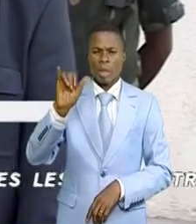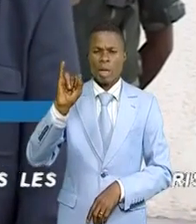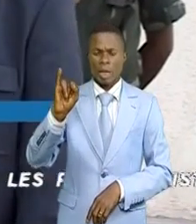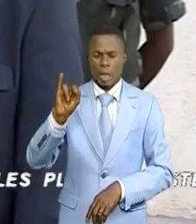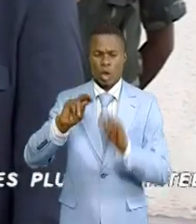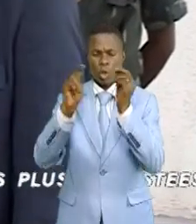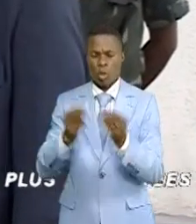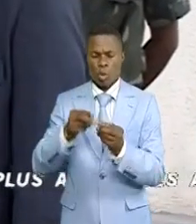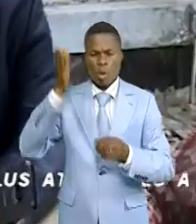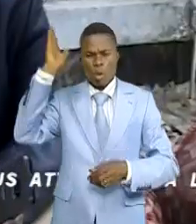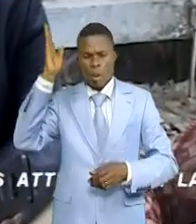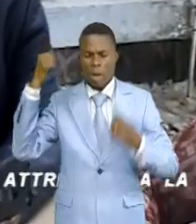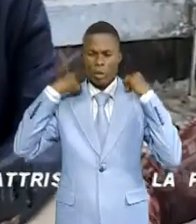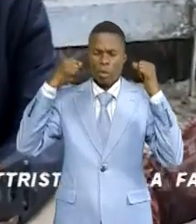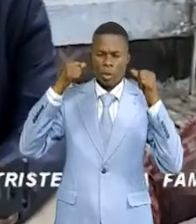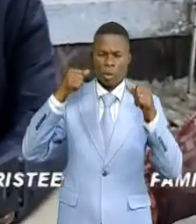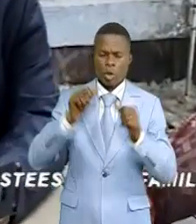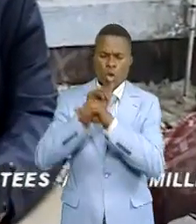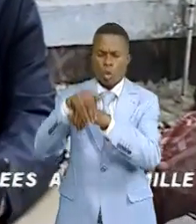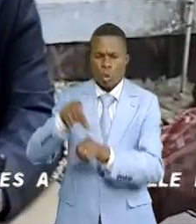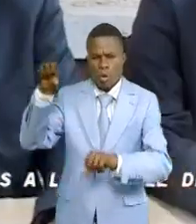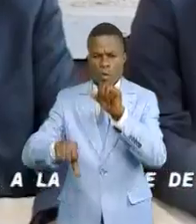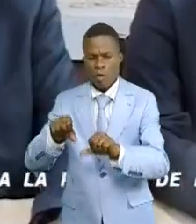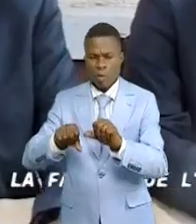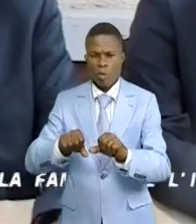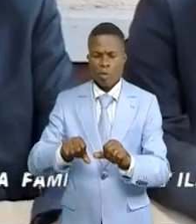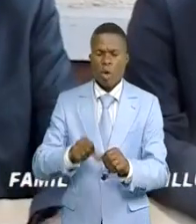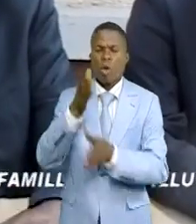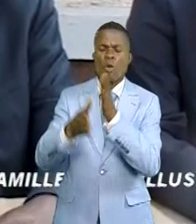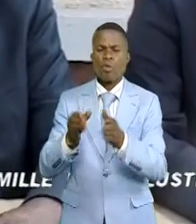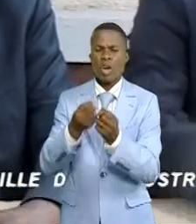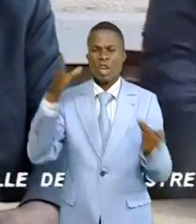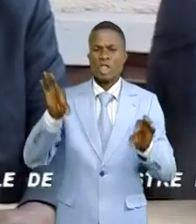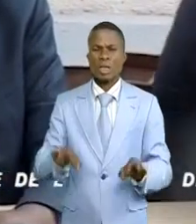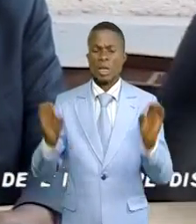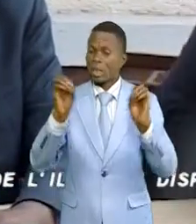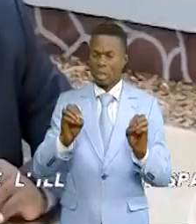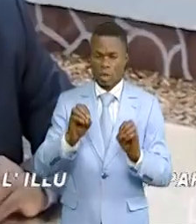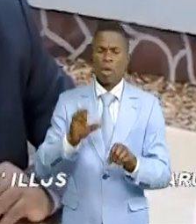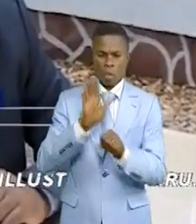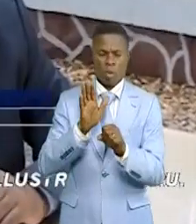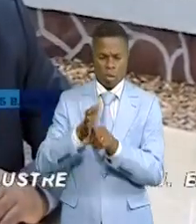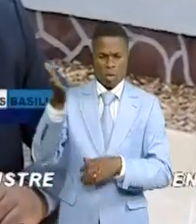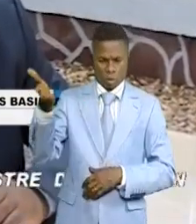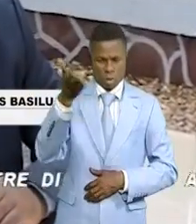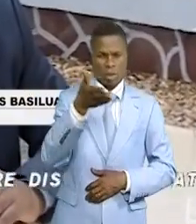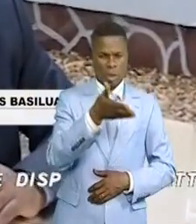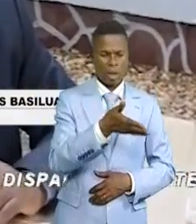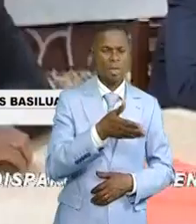armés, qui sont dans le trafic du coltan, dans... Je pense que nous tous,